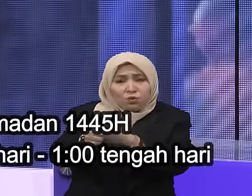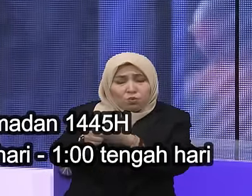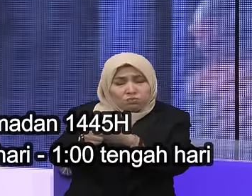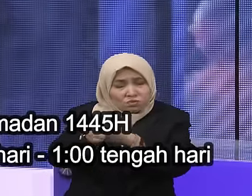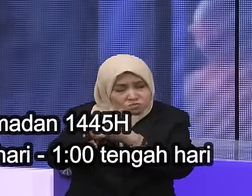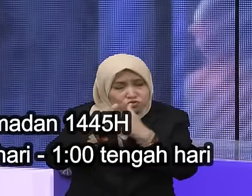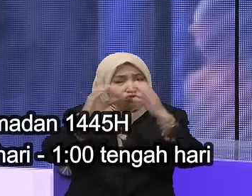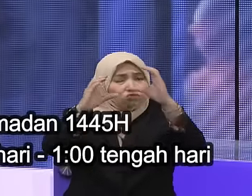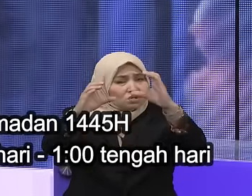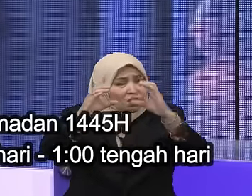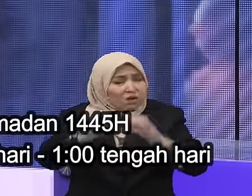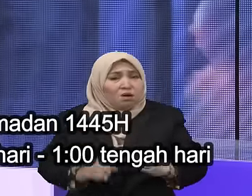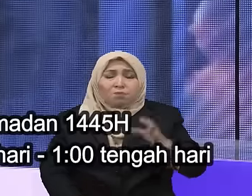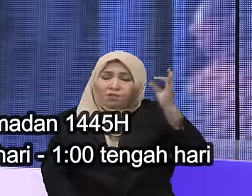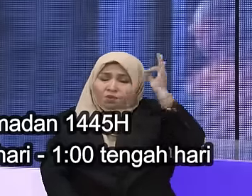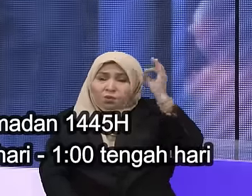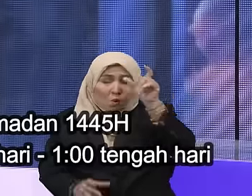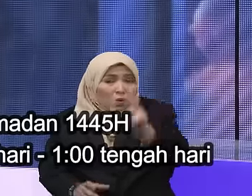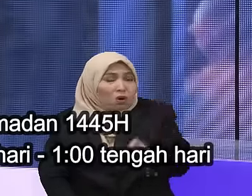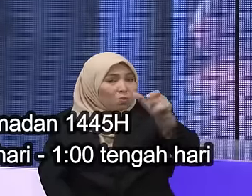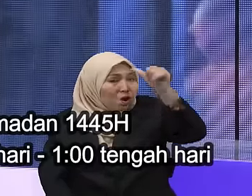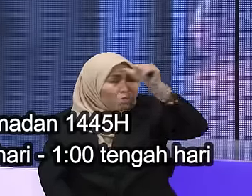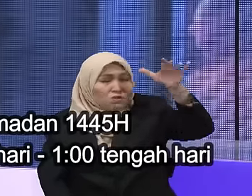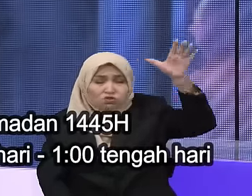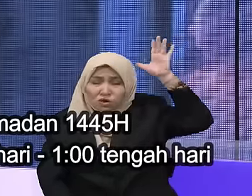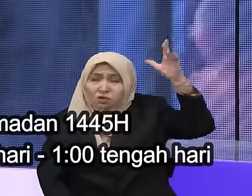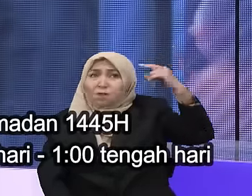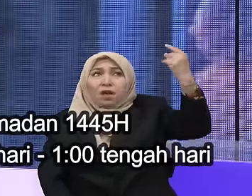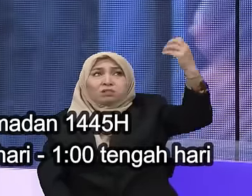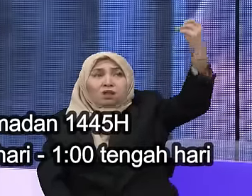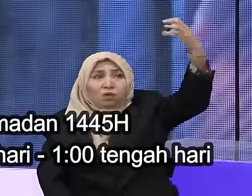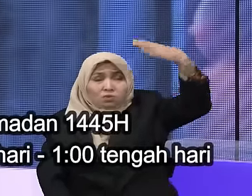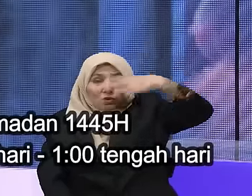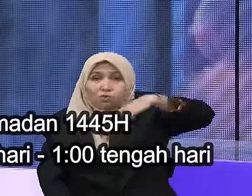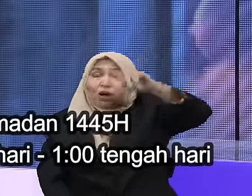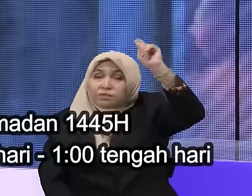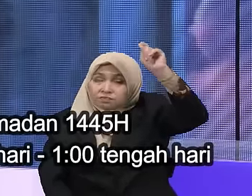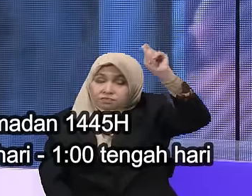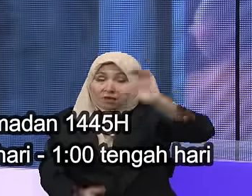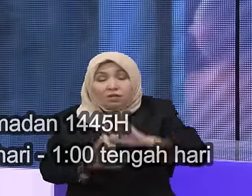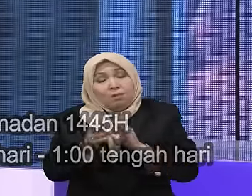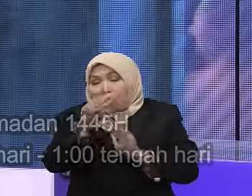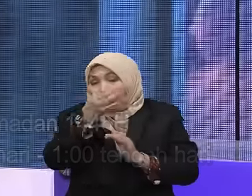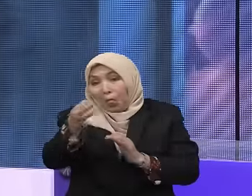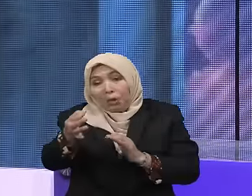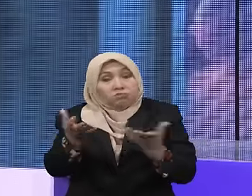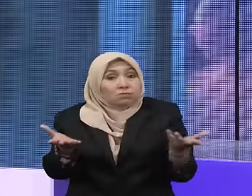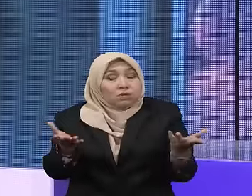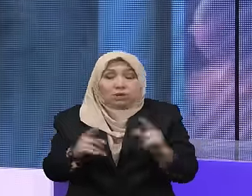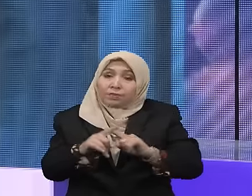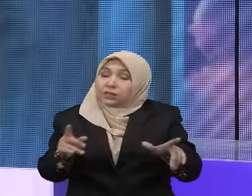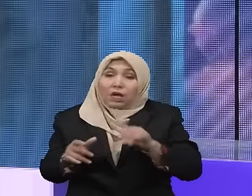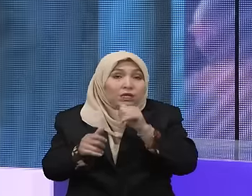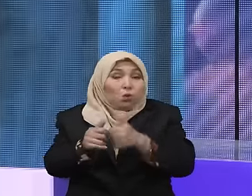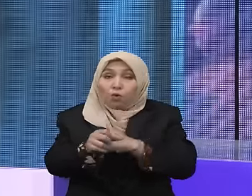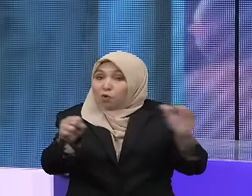jalur berfikir orang-orang musyrik pada waktu itu yang kata bahawa matahari itu sebagai sebagai Tuhan. Jadi dia ikut saja. Yeah. Tetapi dia tak ikut